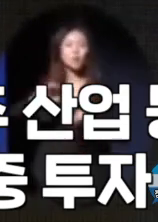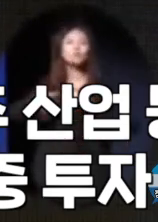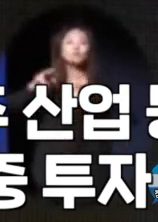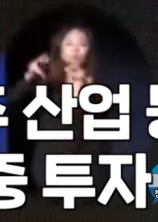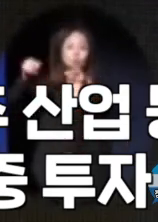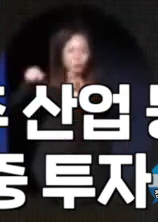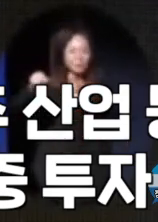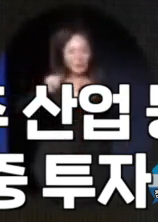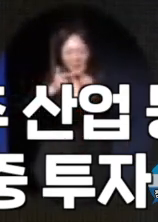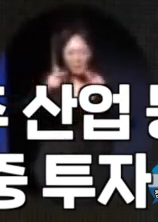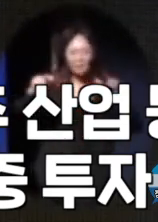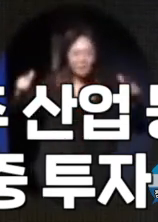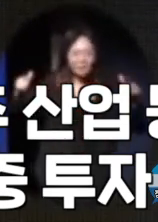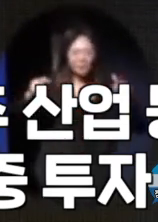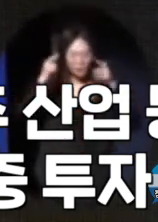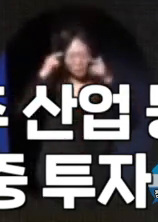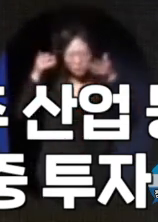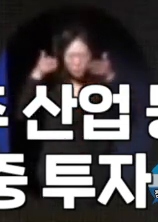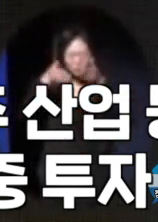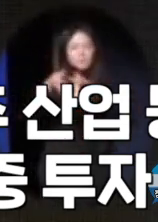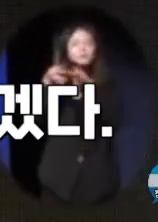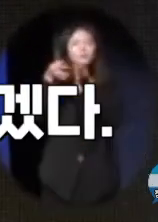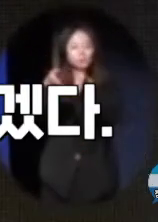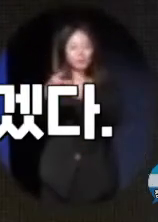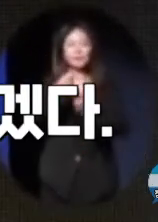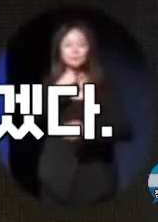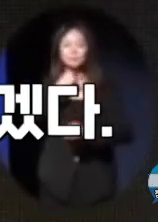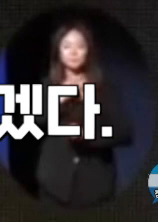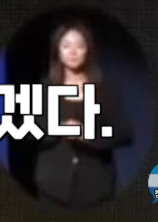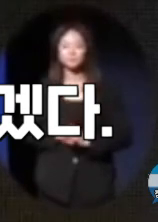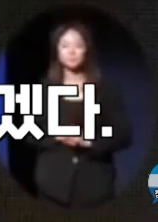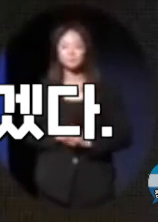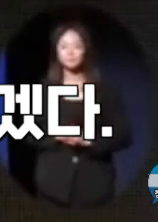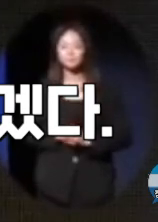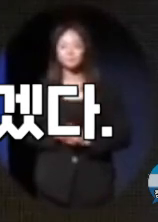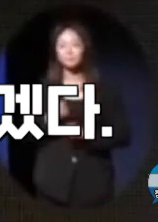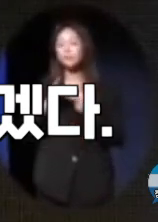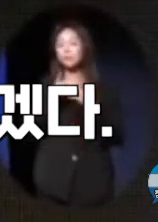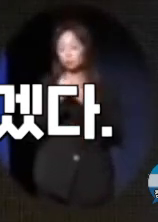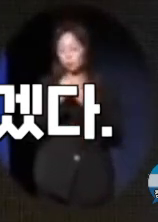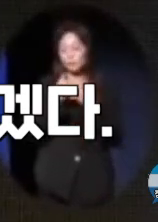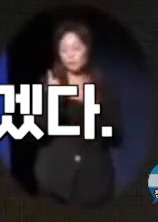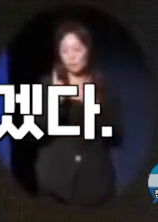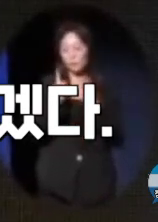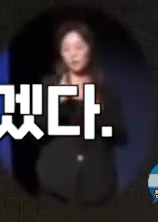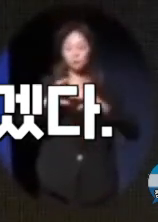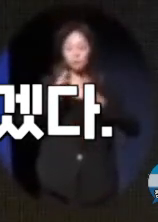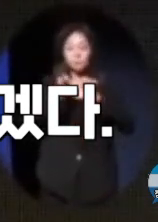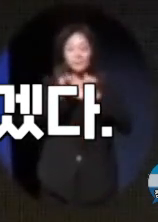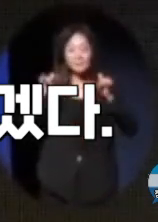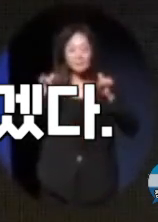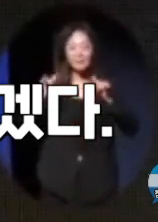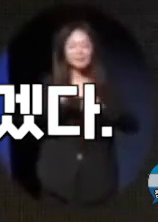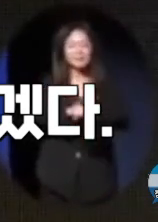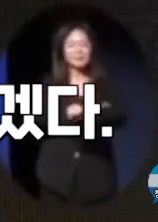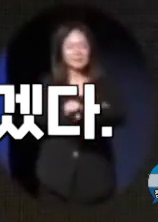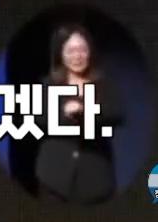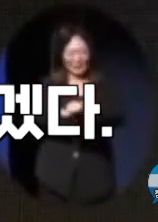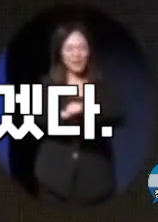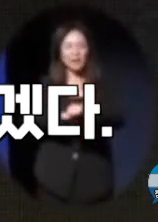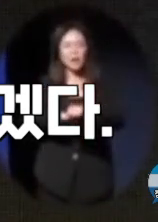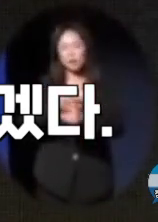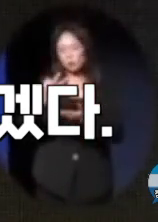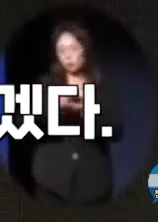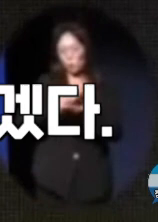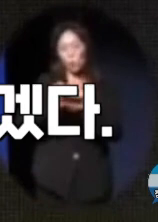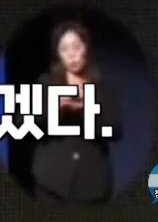수 있는 분야에 집중 투자하겠습니다. 둘째, 국민이 풍요한 소득